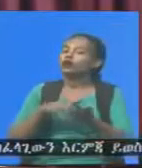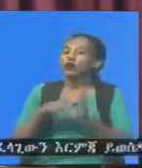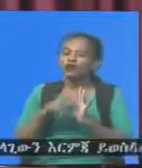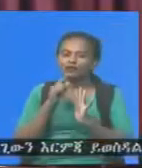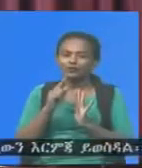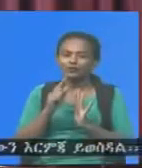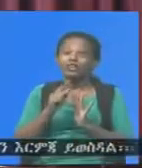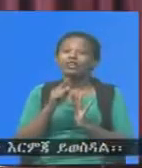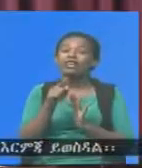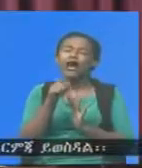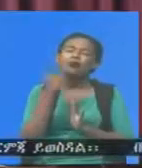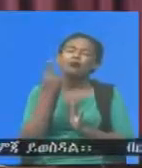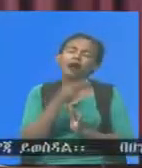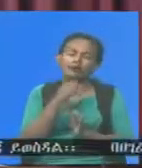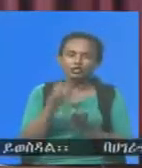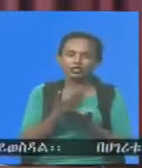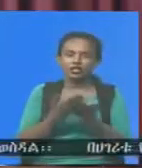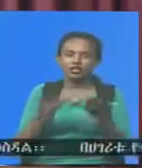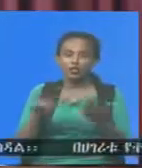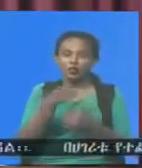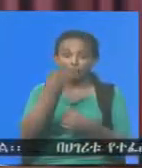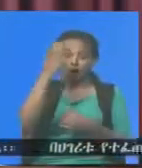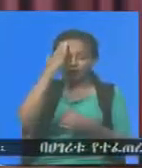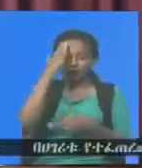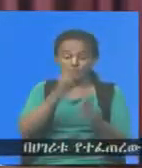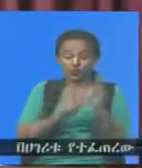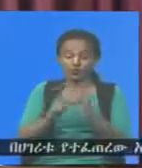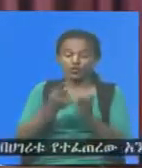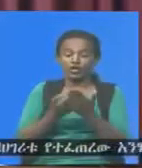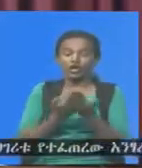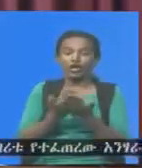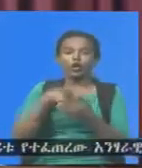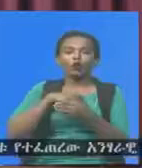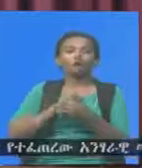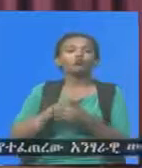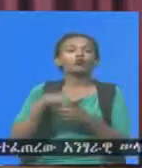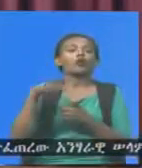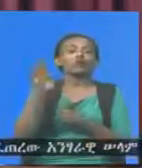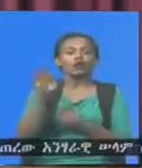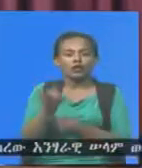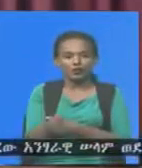እና የማይበጅ ነገር መሆኑን አውቆ ህዝቡ ይሄን ነገር ከውስጡ ማውጣት አለበት፣